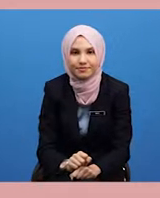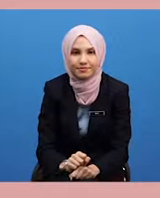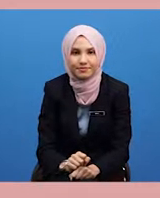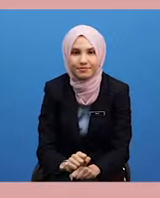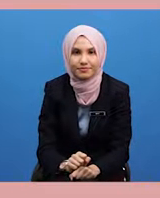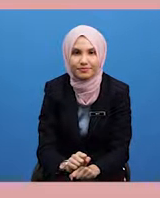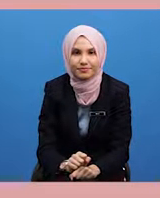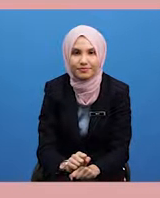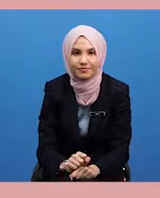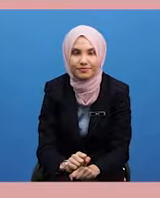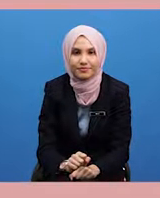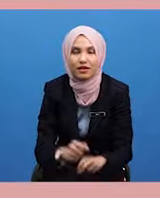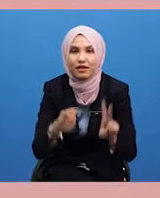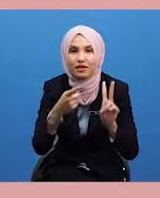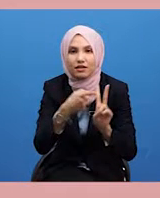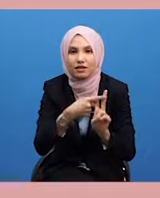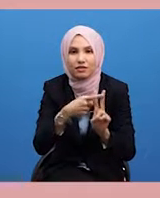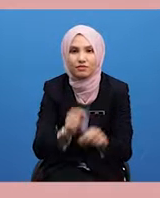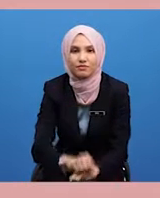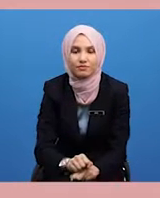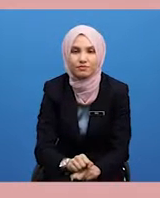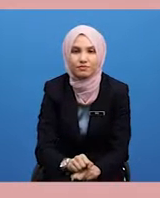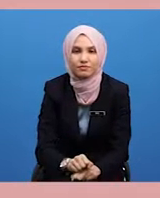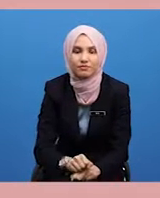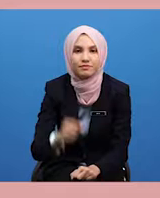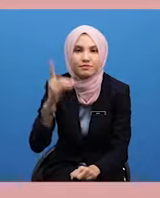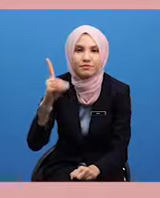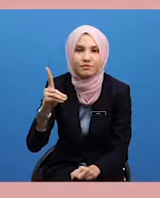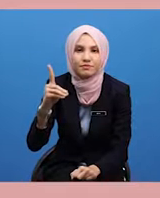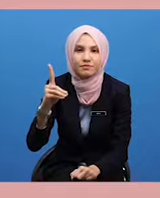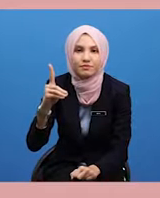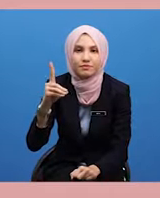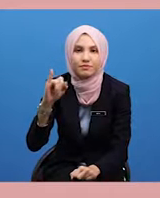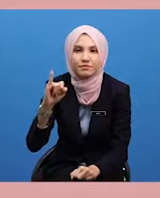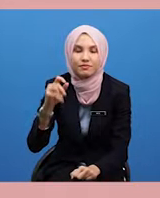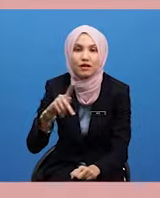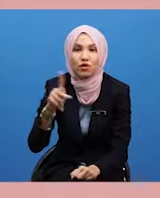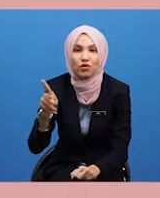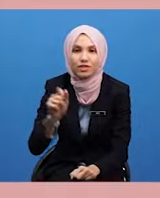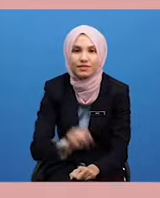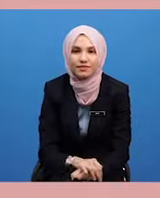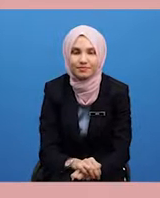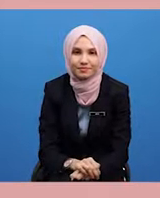Monokotiledon. Bagi jenis yang kedua, kita kenali sebagai dicotiledon.